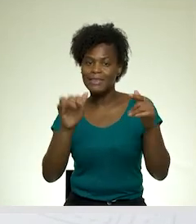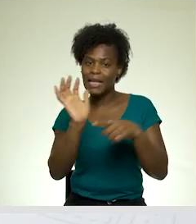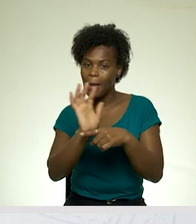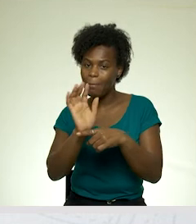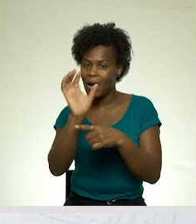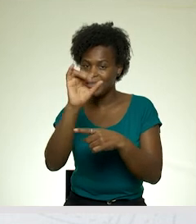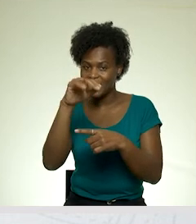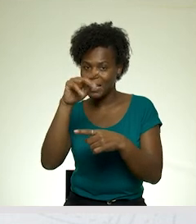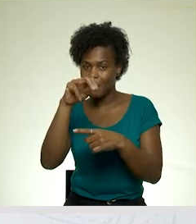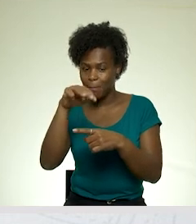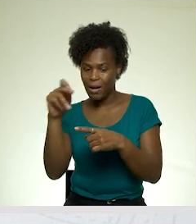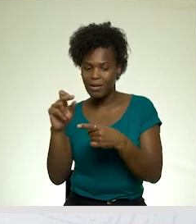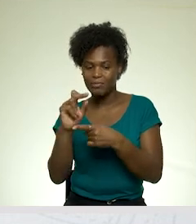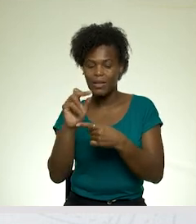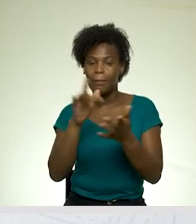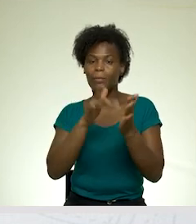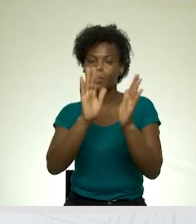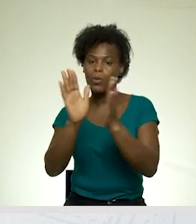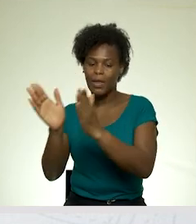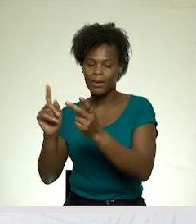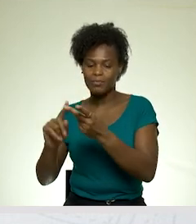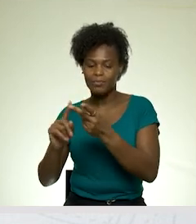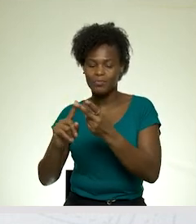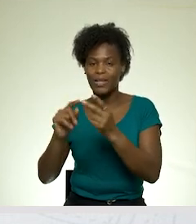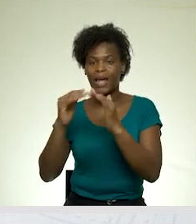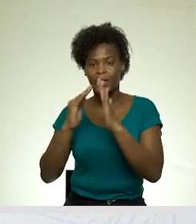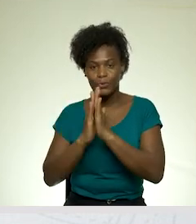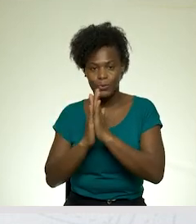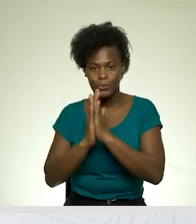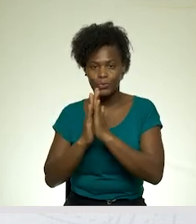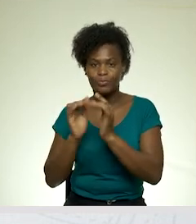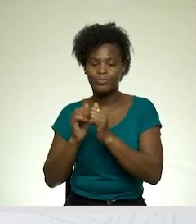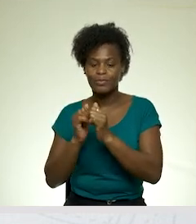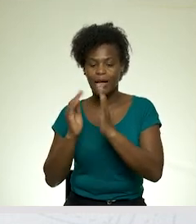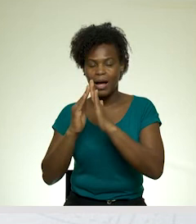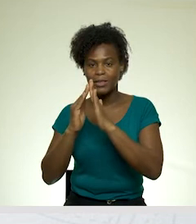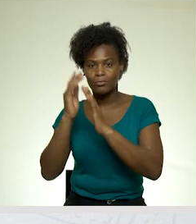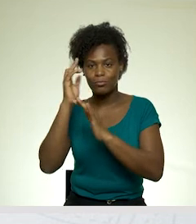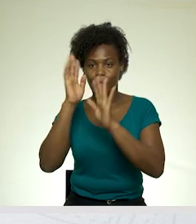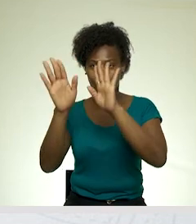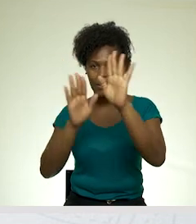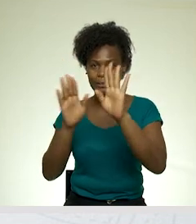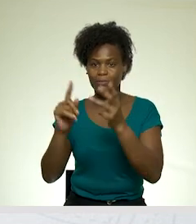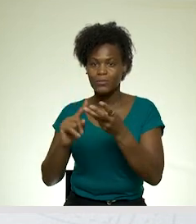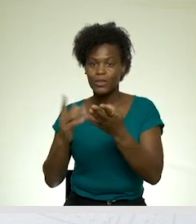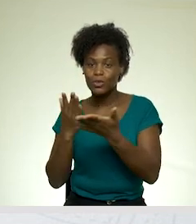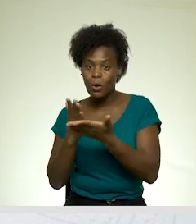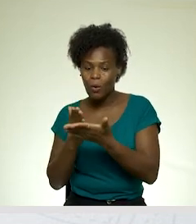Cinéma, la bibliothèque, l'église, musée,